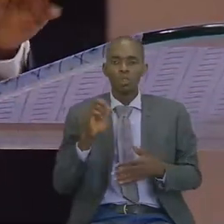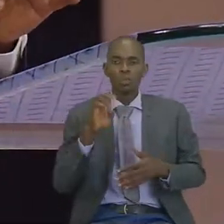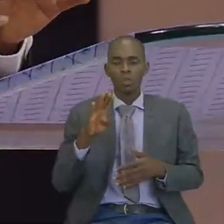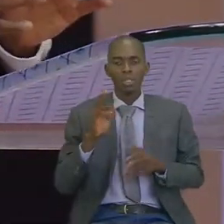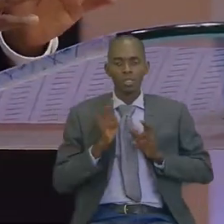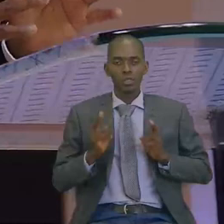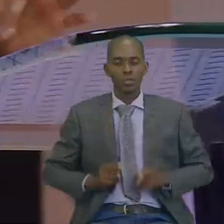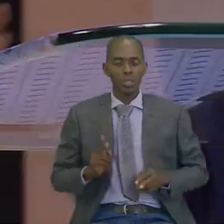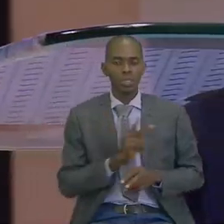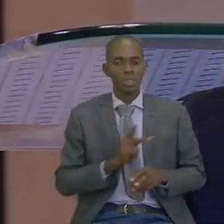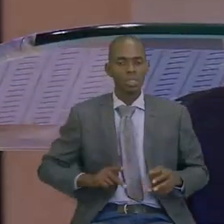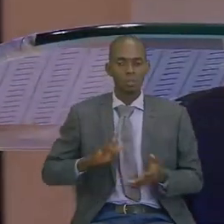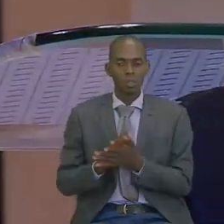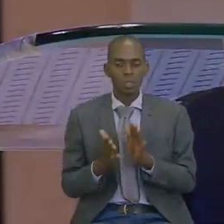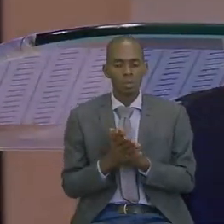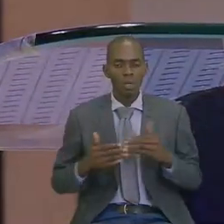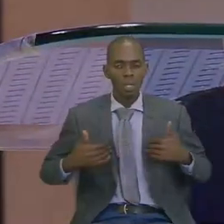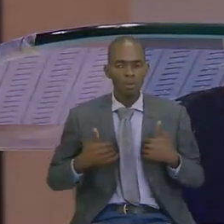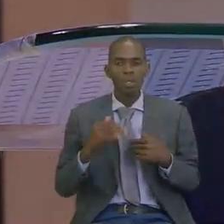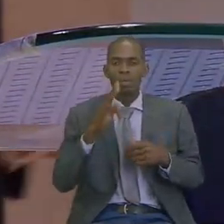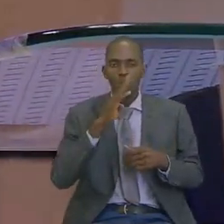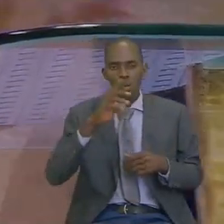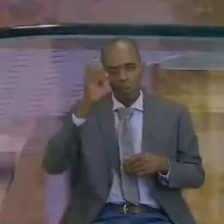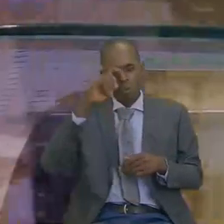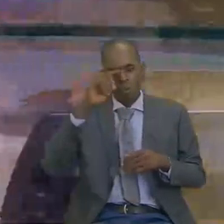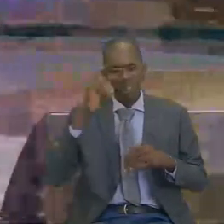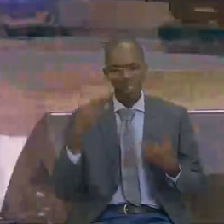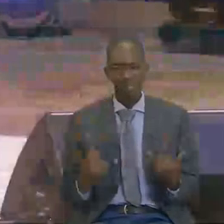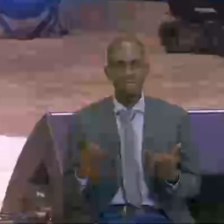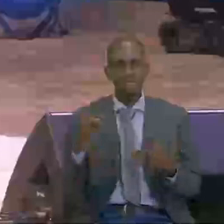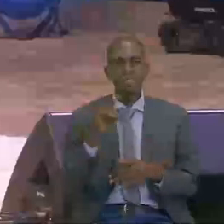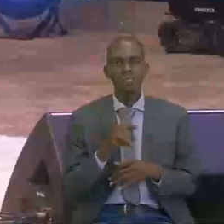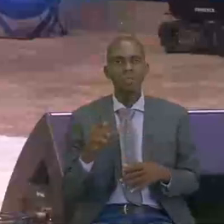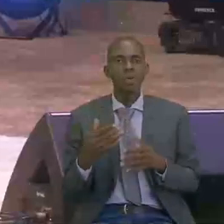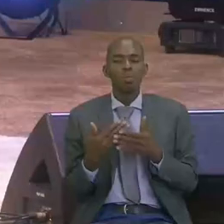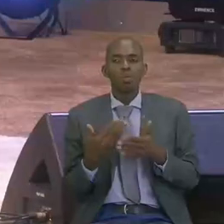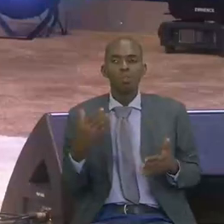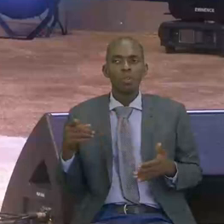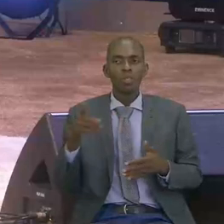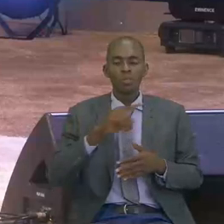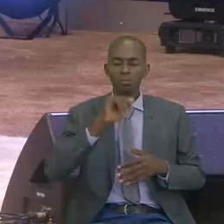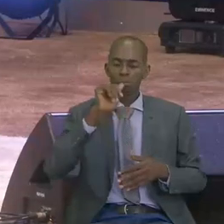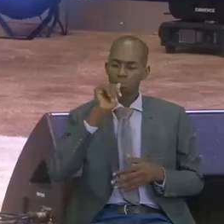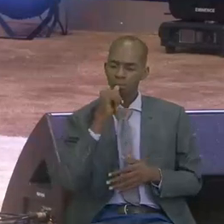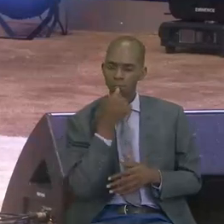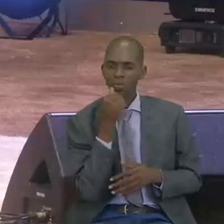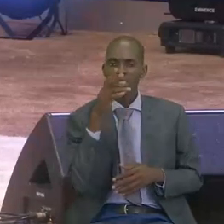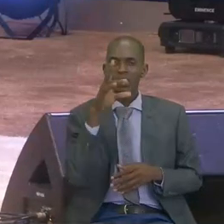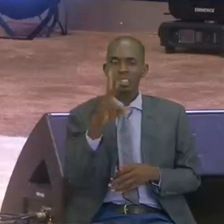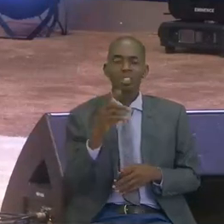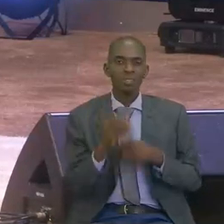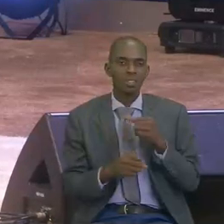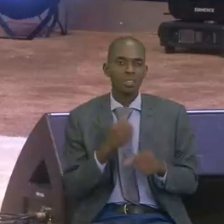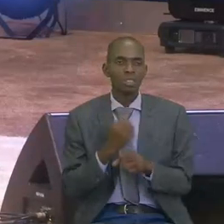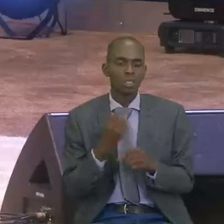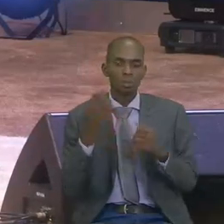animal et mange comme un animal, c'est dit ici que, et maintenant, et conduisez-vous avec sagesse. Avant que